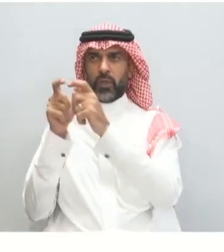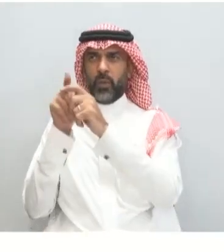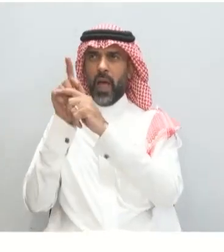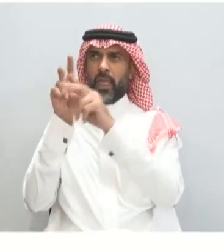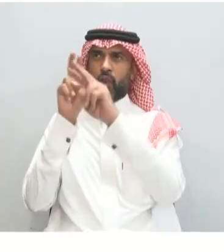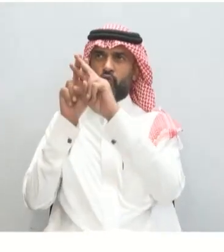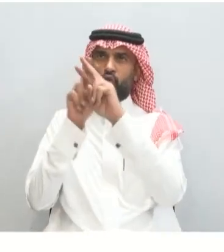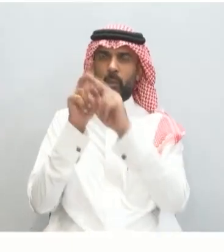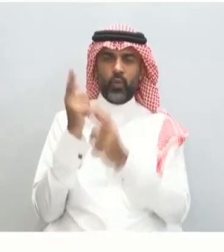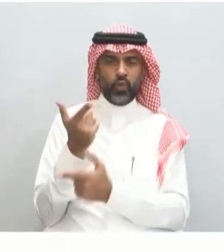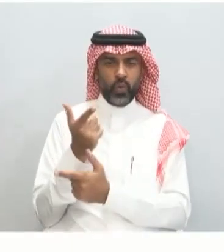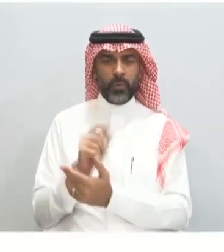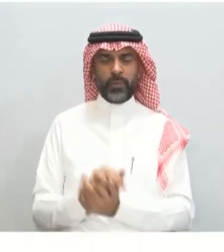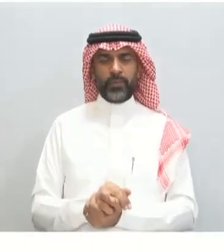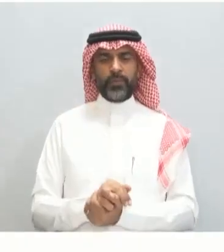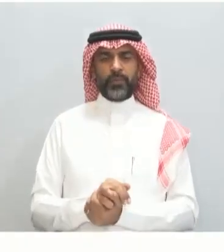هي تجمعات